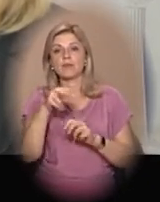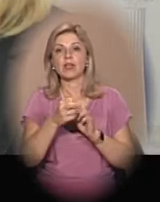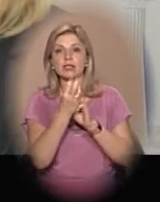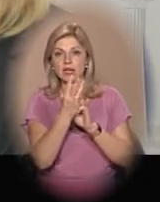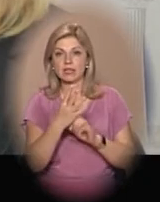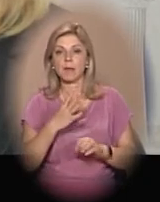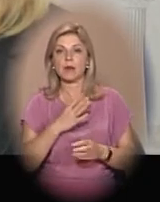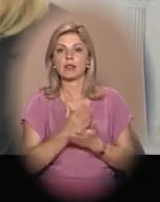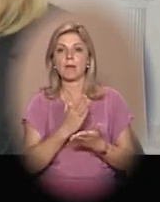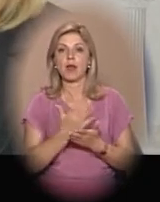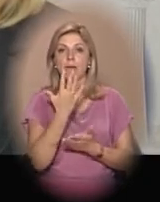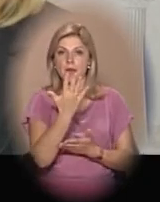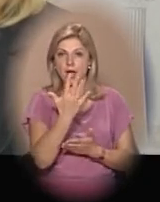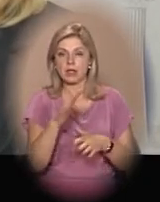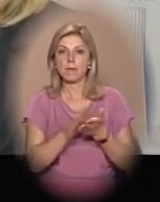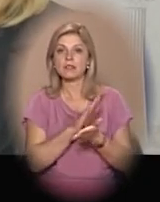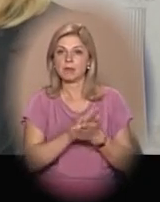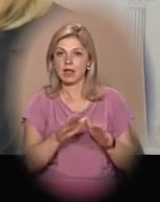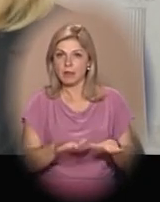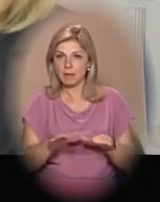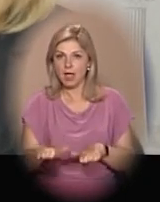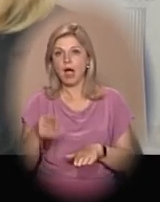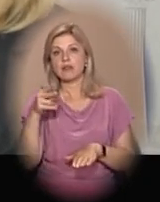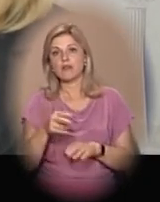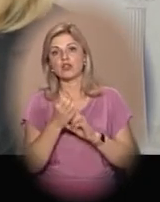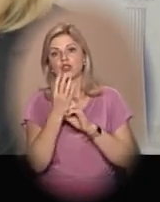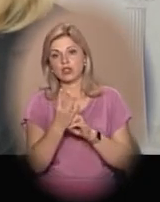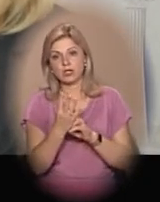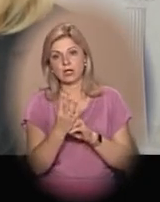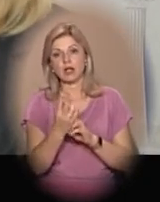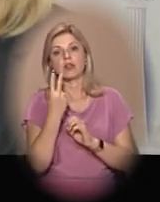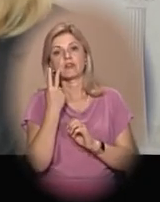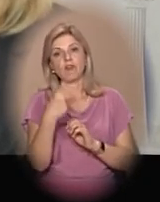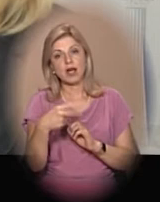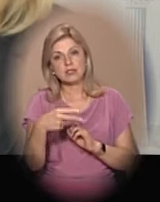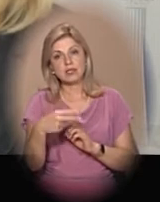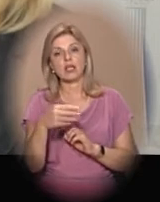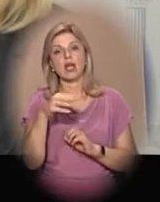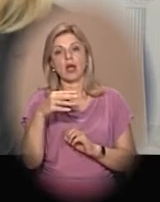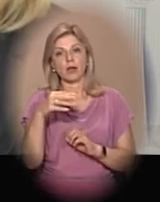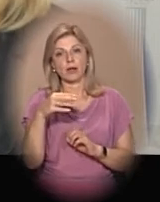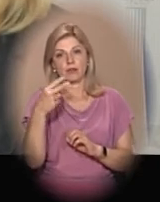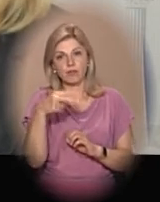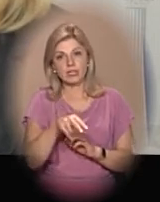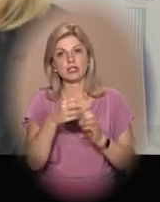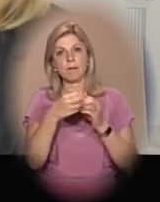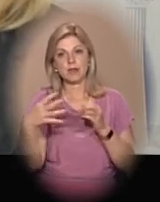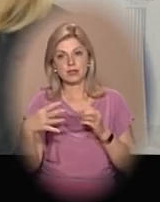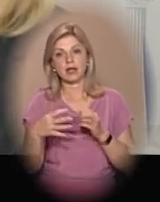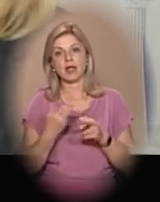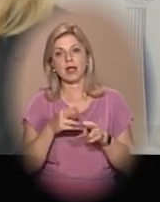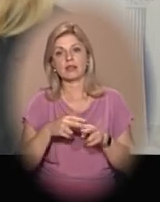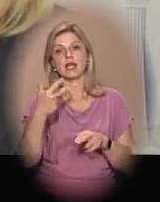мали 5 бюджетних місць. В 2014-му – 20, то в 2015-му –